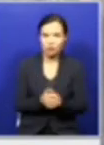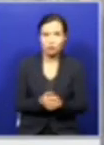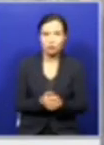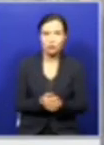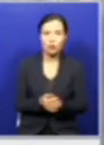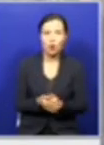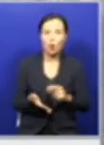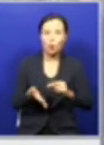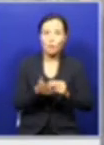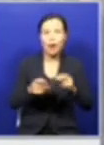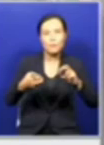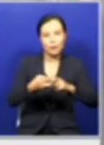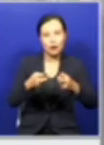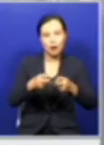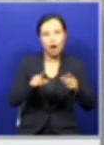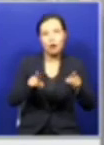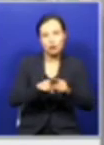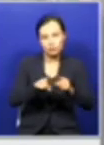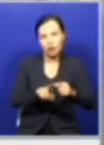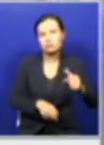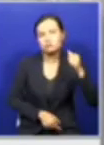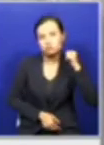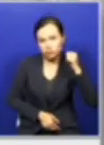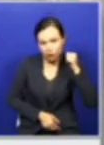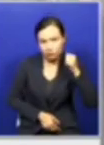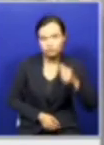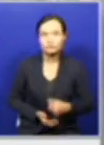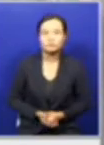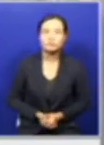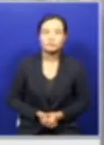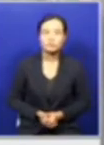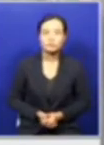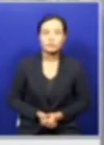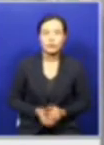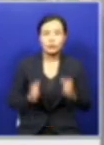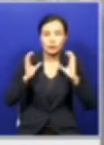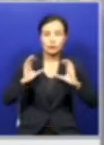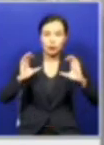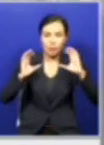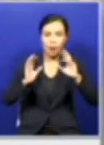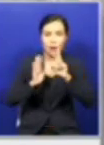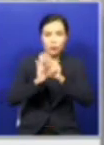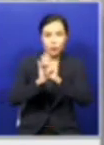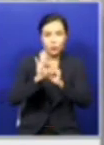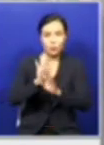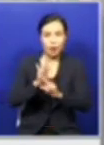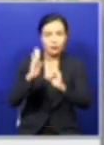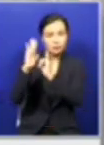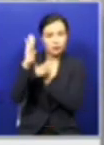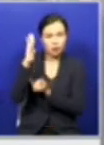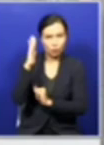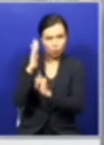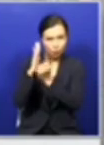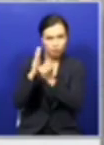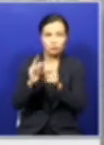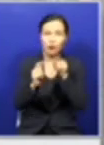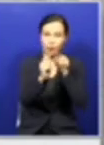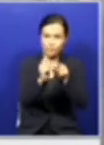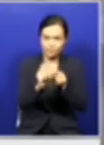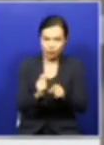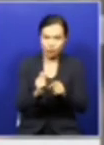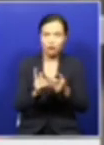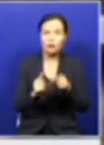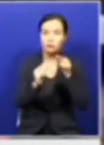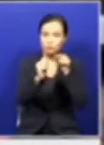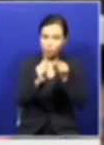ำรอยเดิมครับท่านประธานครับเมื่อรัฐบาลเองให้นโยบายไปยังจังหวัดให้จังหวัดให้อำเภอ